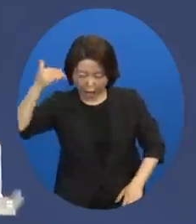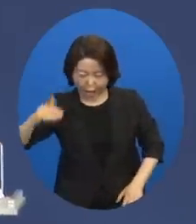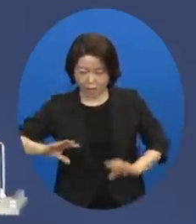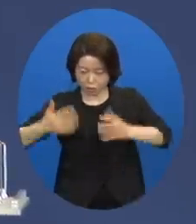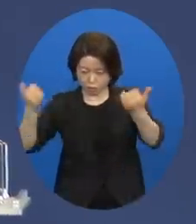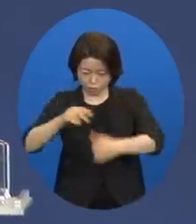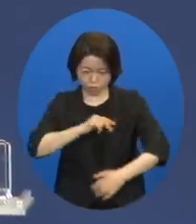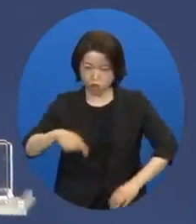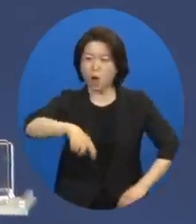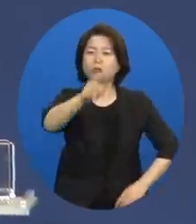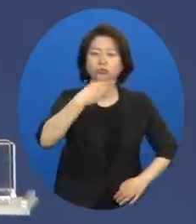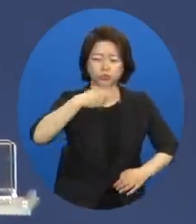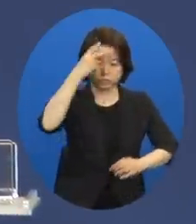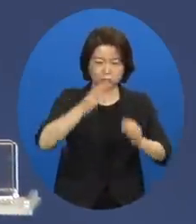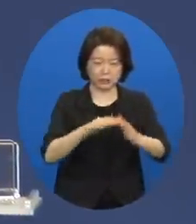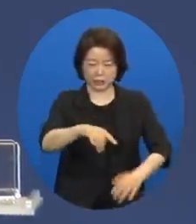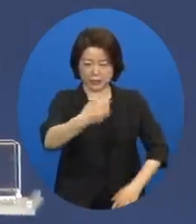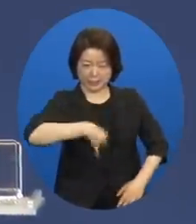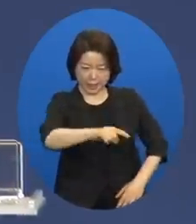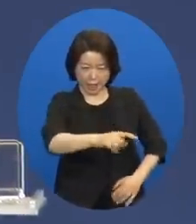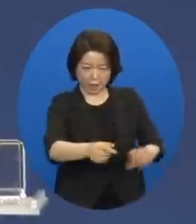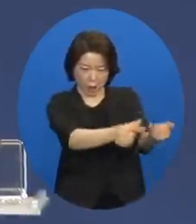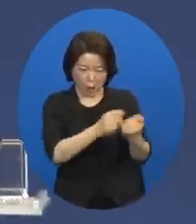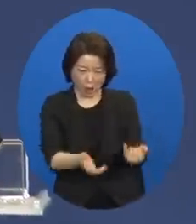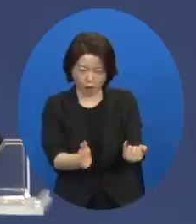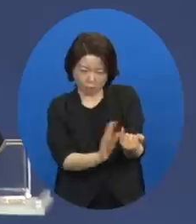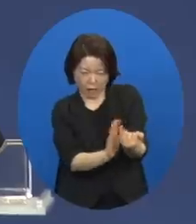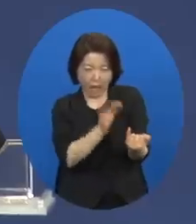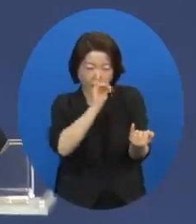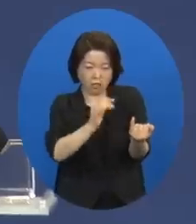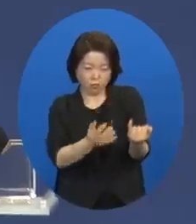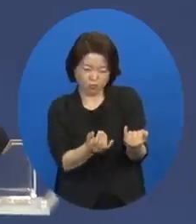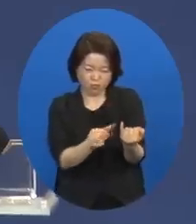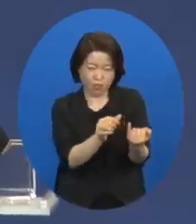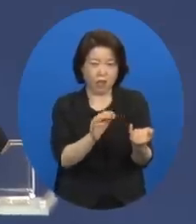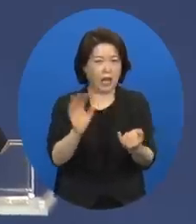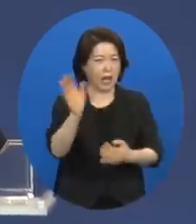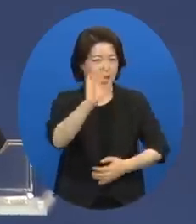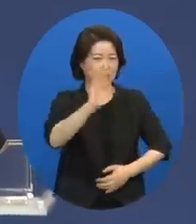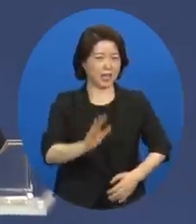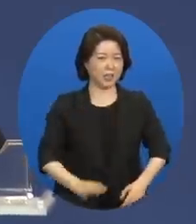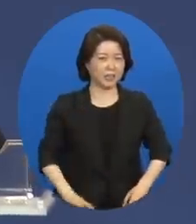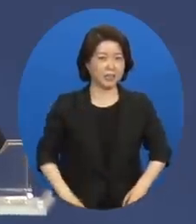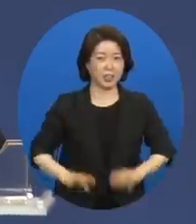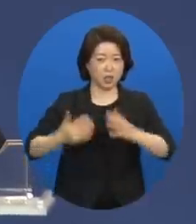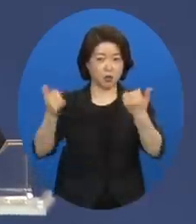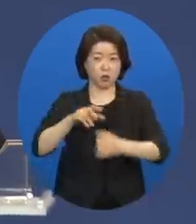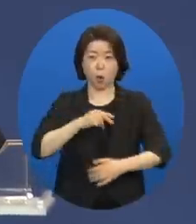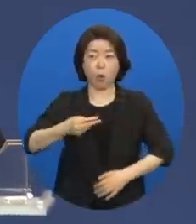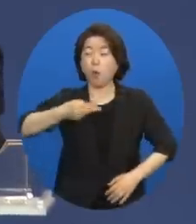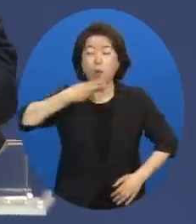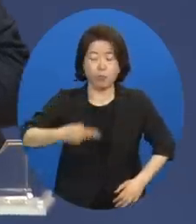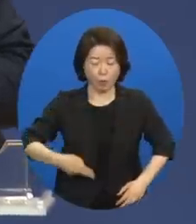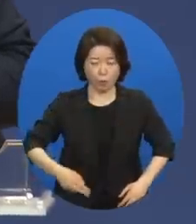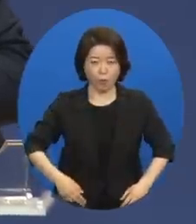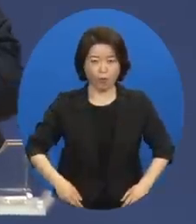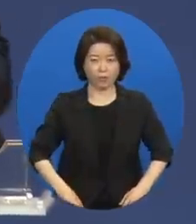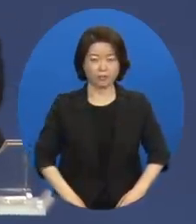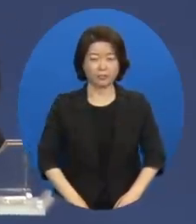국회의원이 술집 가서 지 딸 같은 아이 데리고 뭐 이런 짓 하는 그런 놈 있겠어요? 그런 국회의원은 없어요.